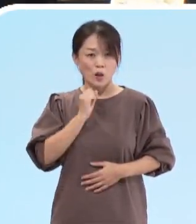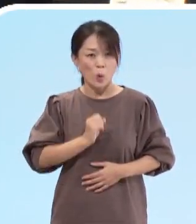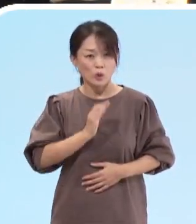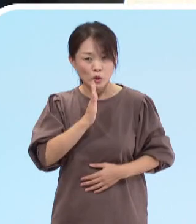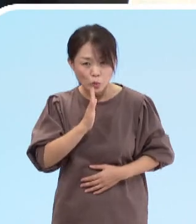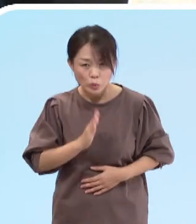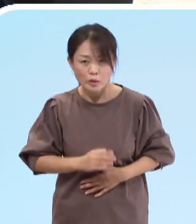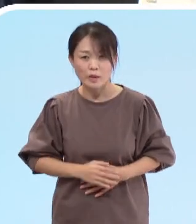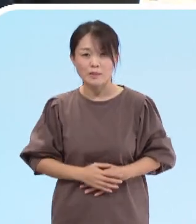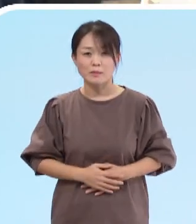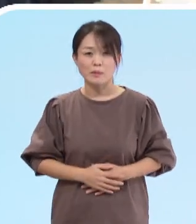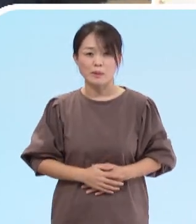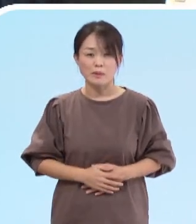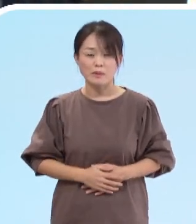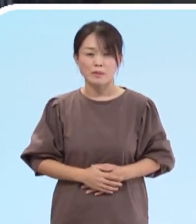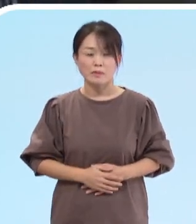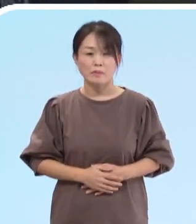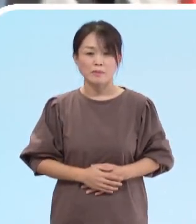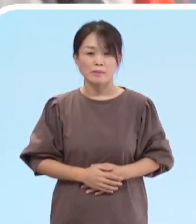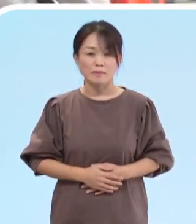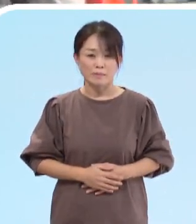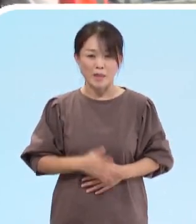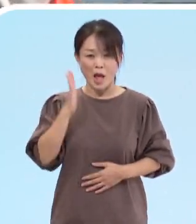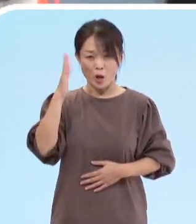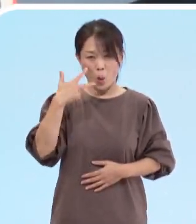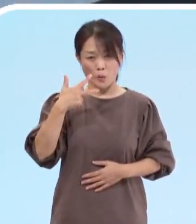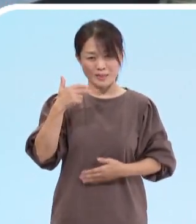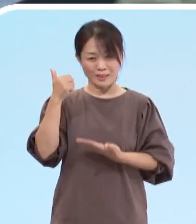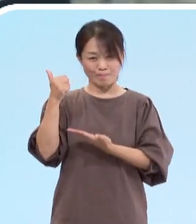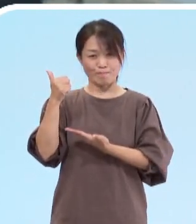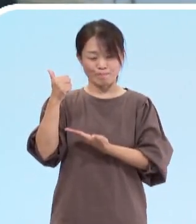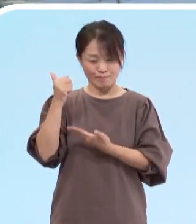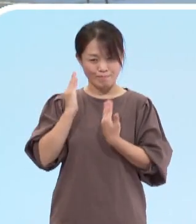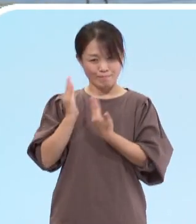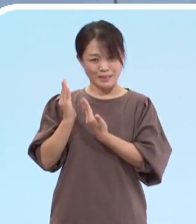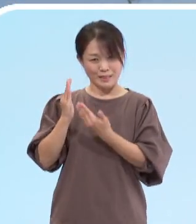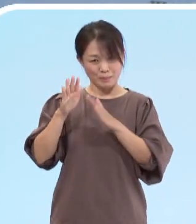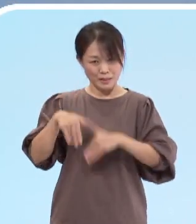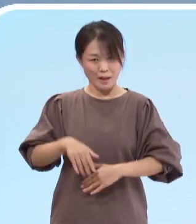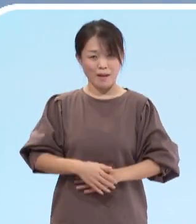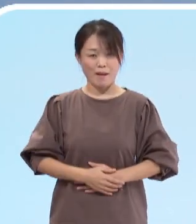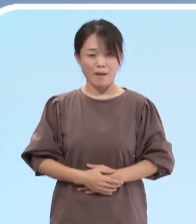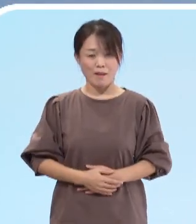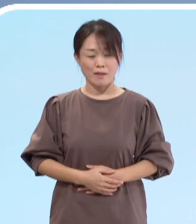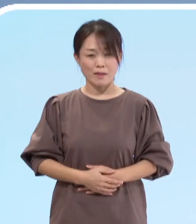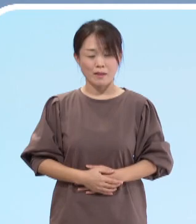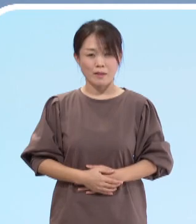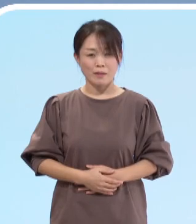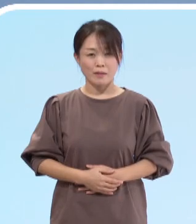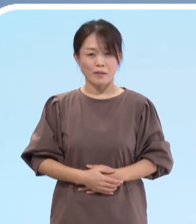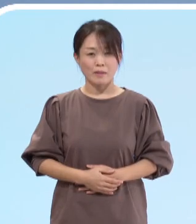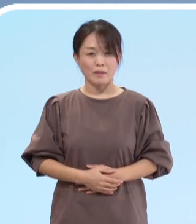すいません、よろしくお願いいたします。 講師の広金さんにお話を伺います。